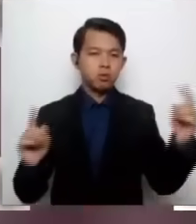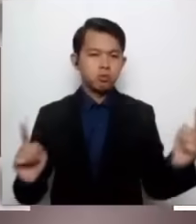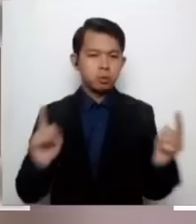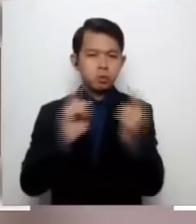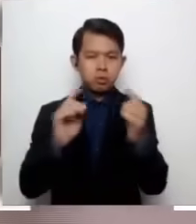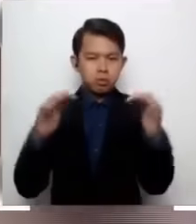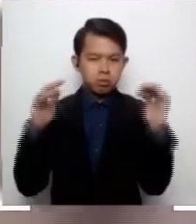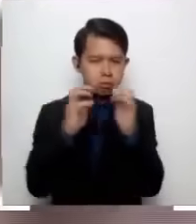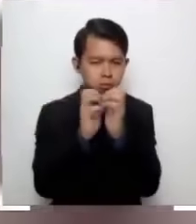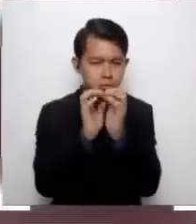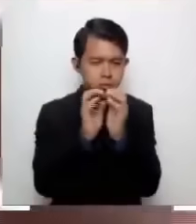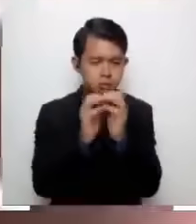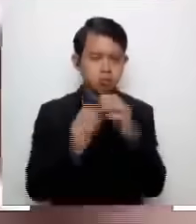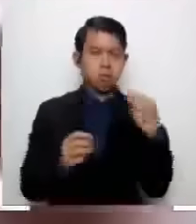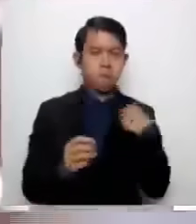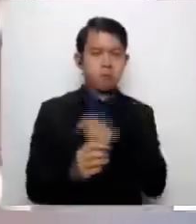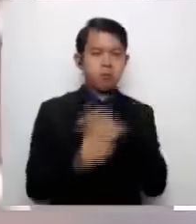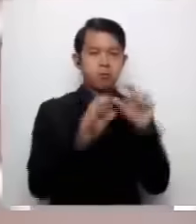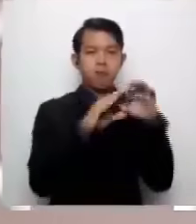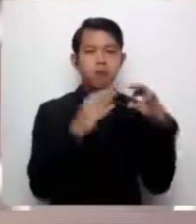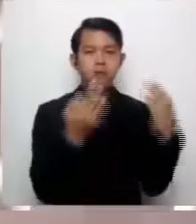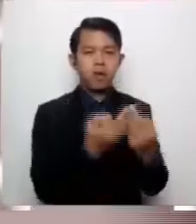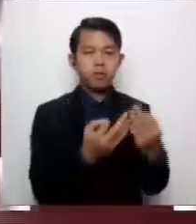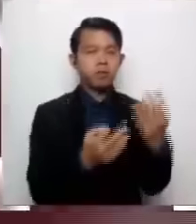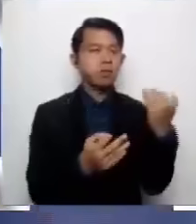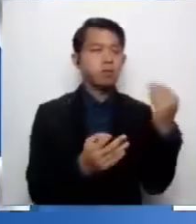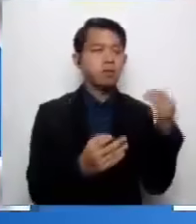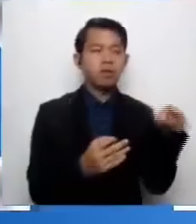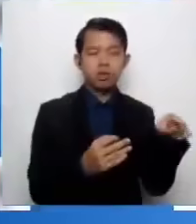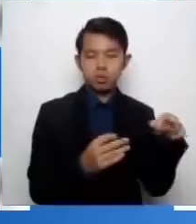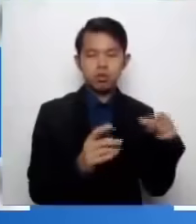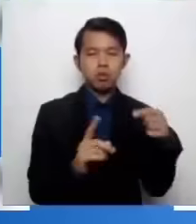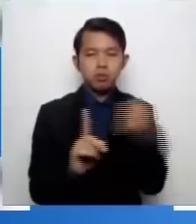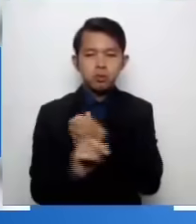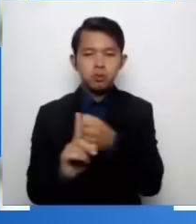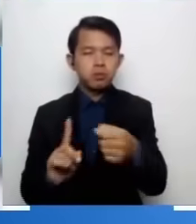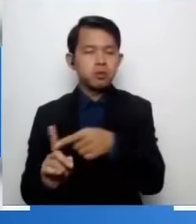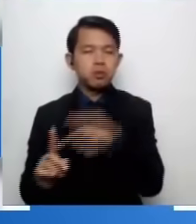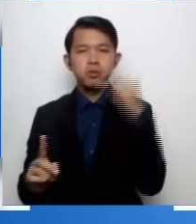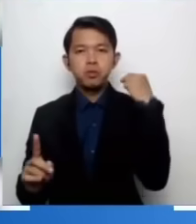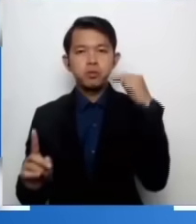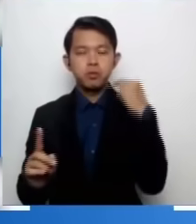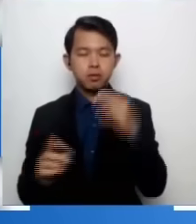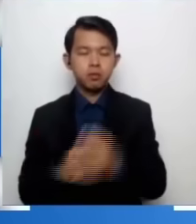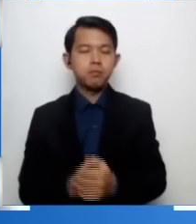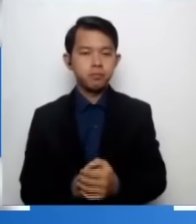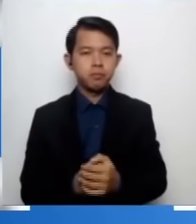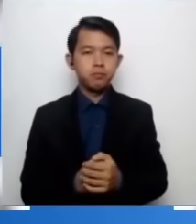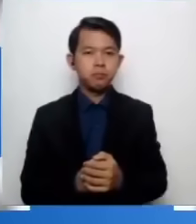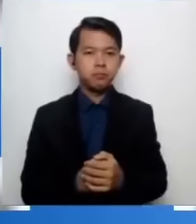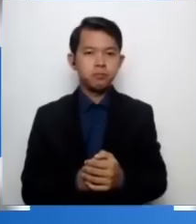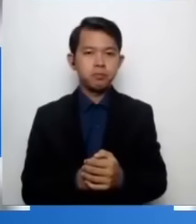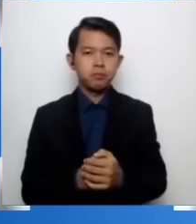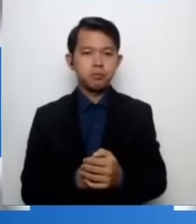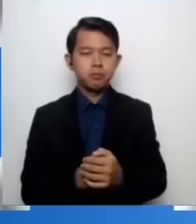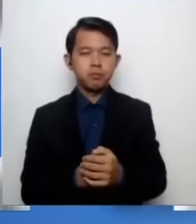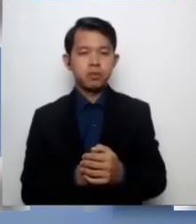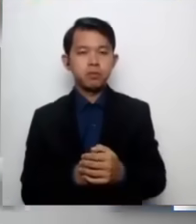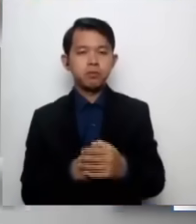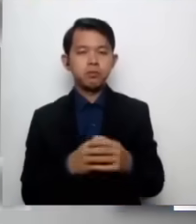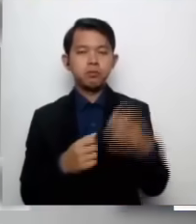miyembro ng isang pamilyang nambugbog umano sa kanyang pamangkin umawat naman ang kumakandidatong barangay Kagawad na si juv